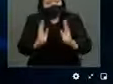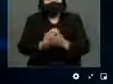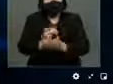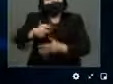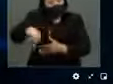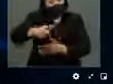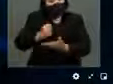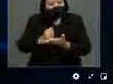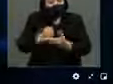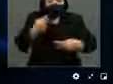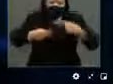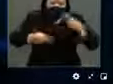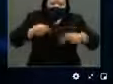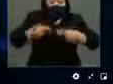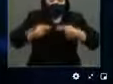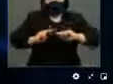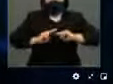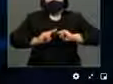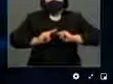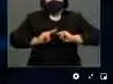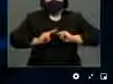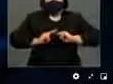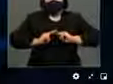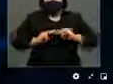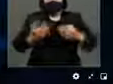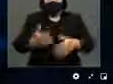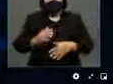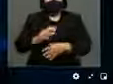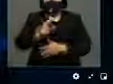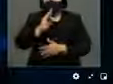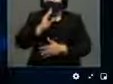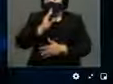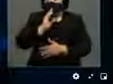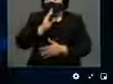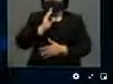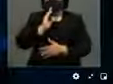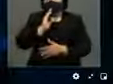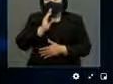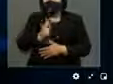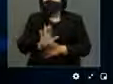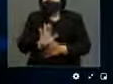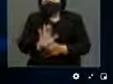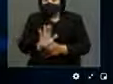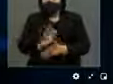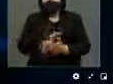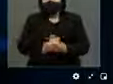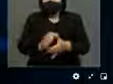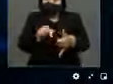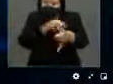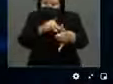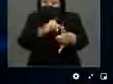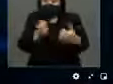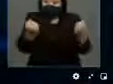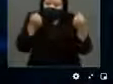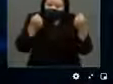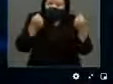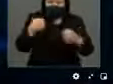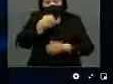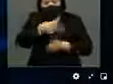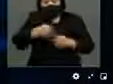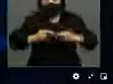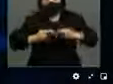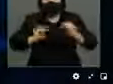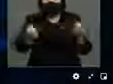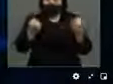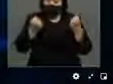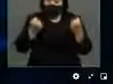พของท่านได้อย่างดีนะครับแล้วก็ถ้าท่านเป็นผู้ที่มีสุขภาพแข็งแรงดีอยู่แล้วก็